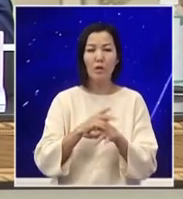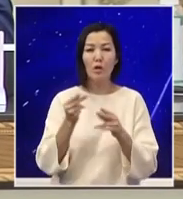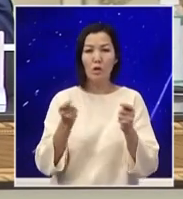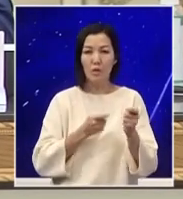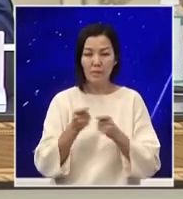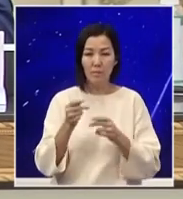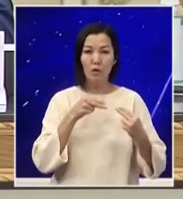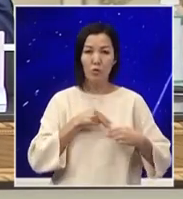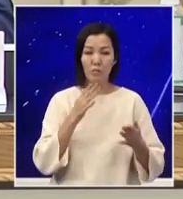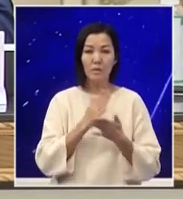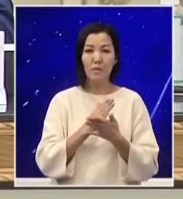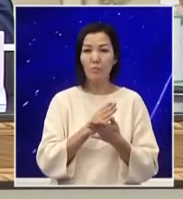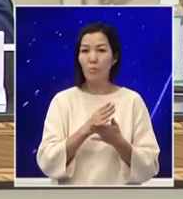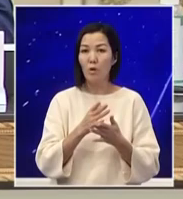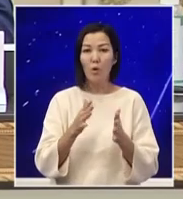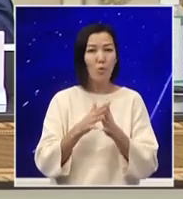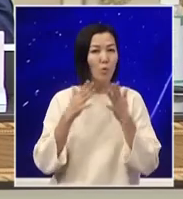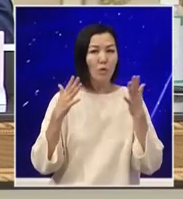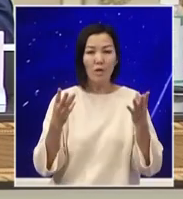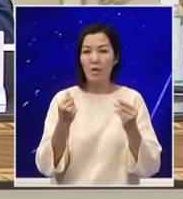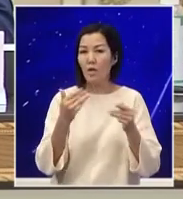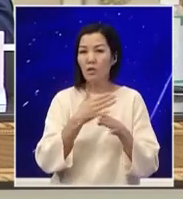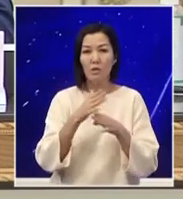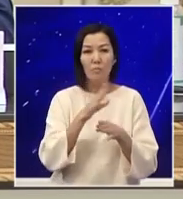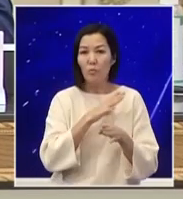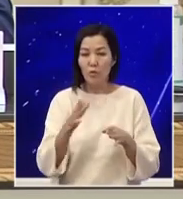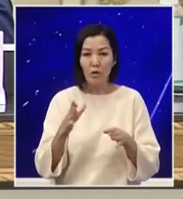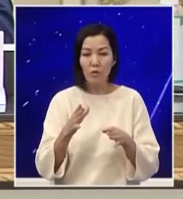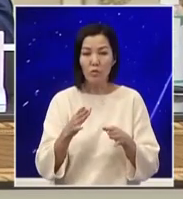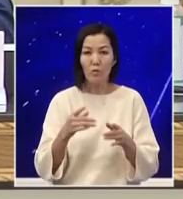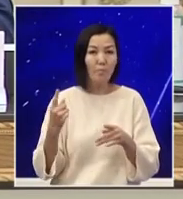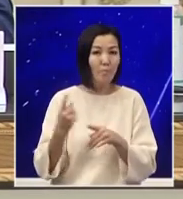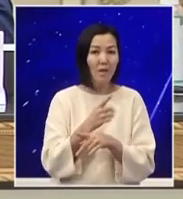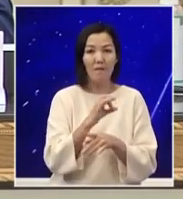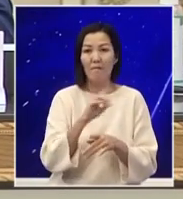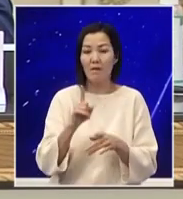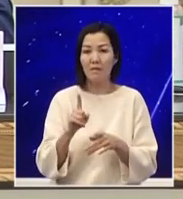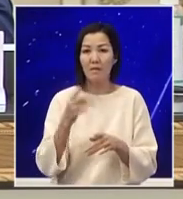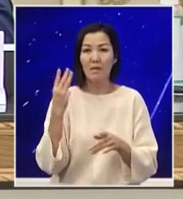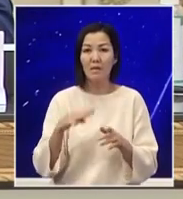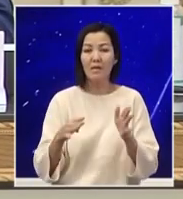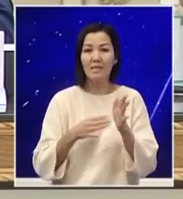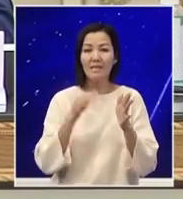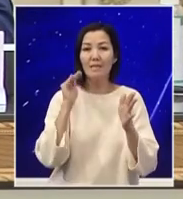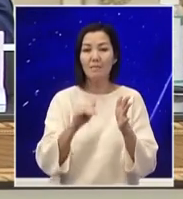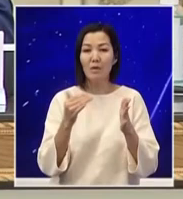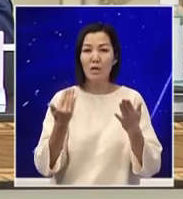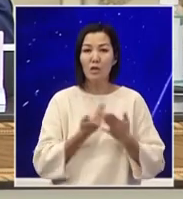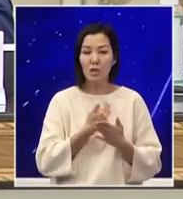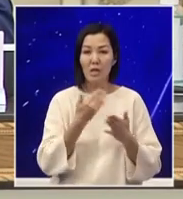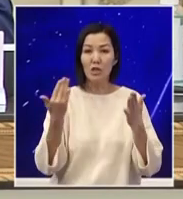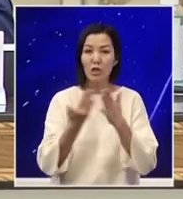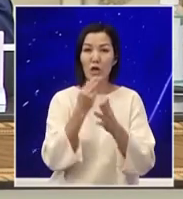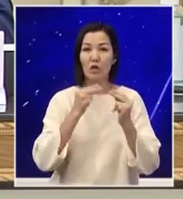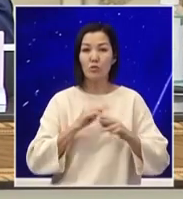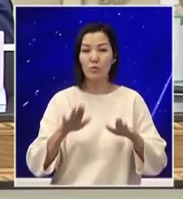жоқ. Соның арқасында біз қаншама бәрін бірігіп айтқанда 48 мың жаңа жұмыс орнына